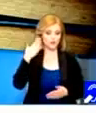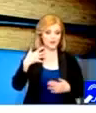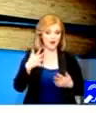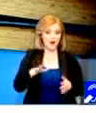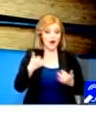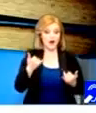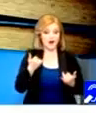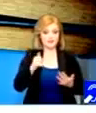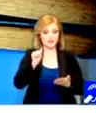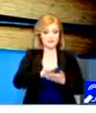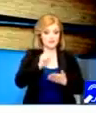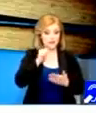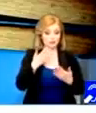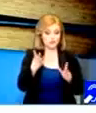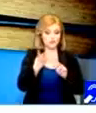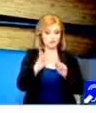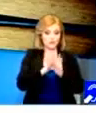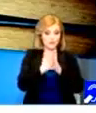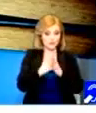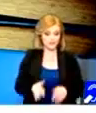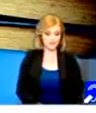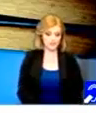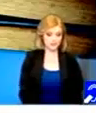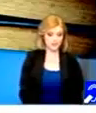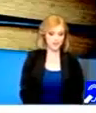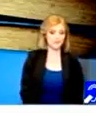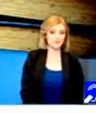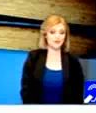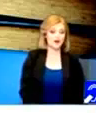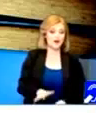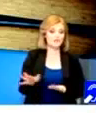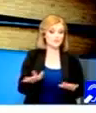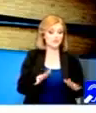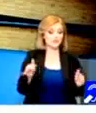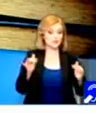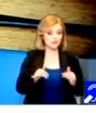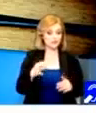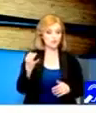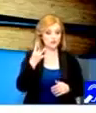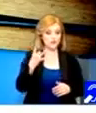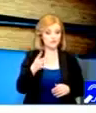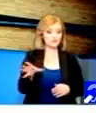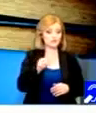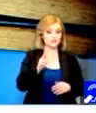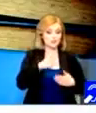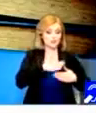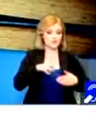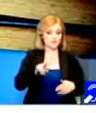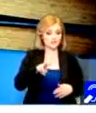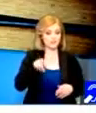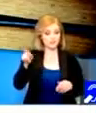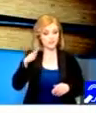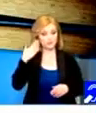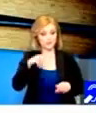de-a patra carte, Urma pașilor ei, Iulia H.D. Între viață și nemurire. Evenimentul a reunit încă o dată iubitorii de literatură de pe cele